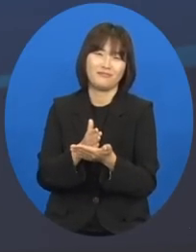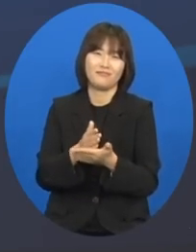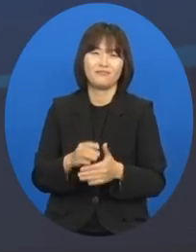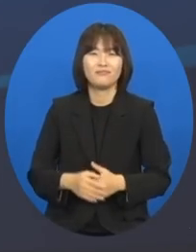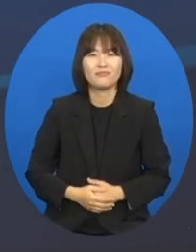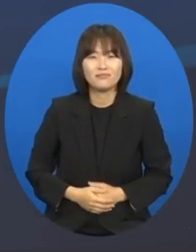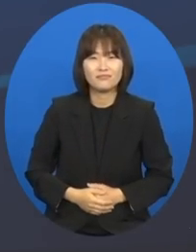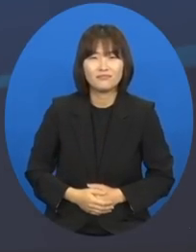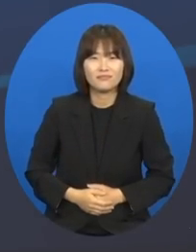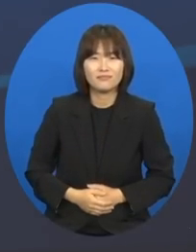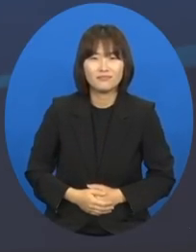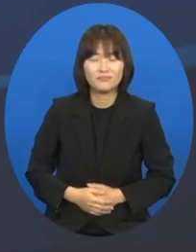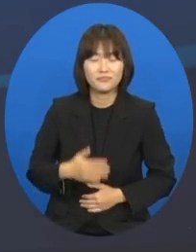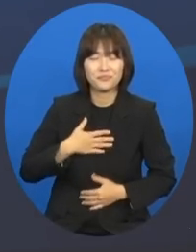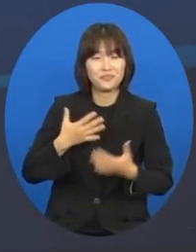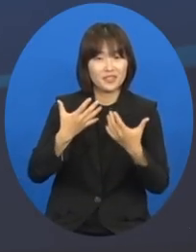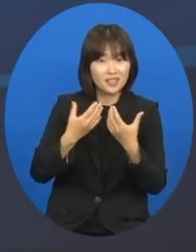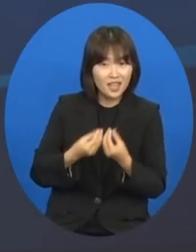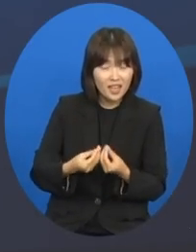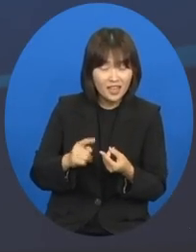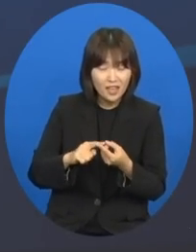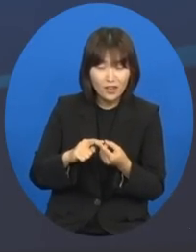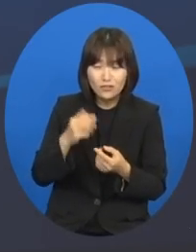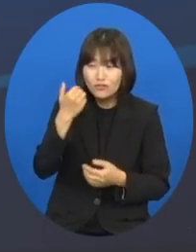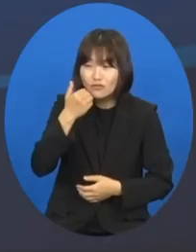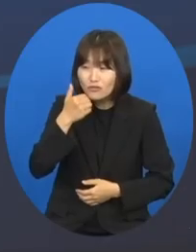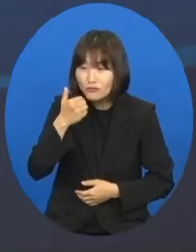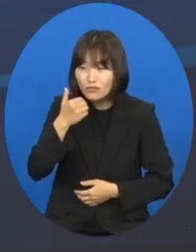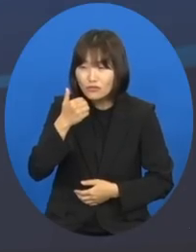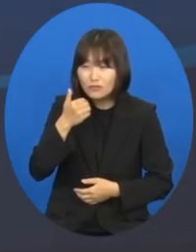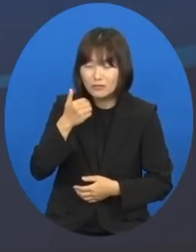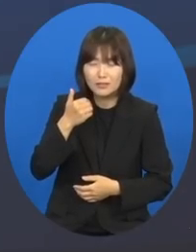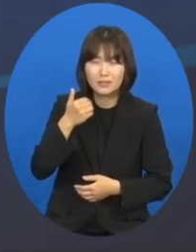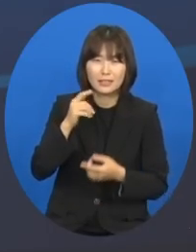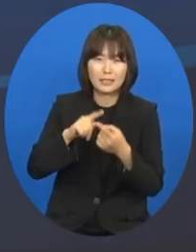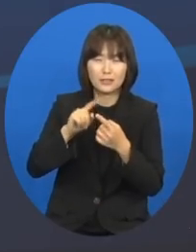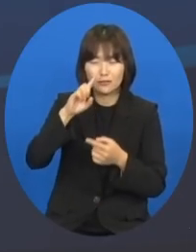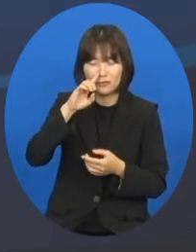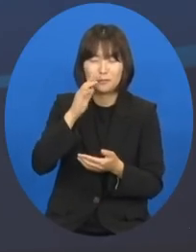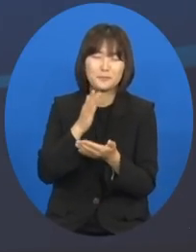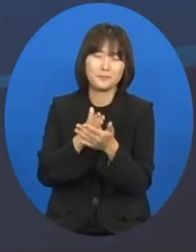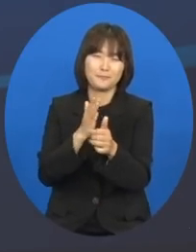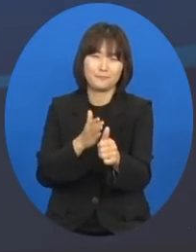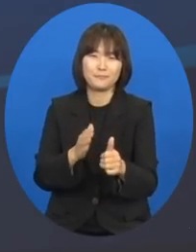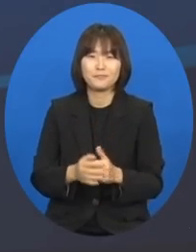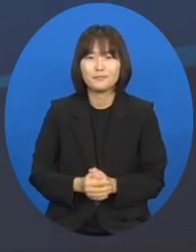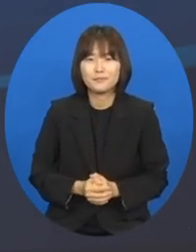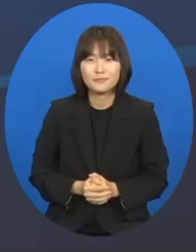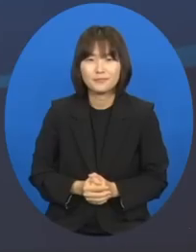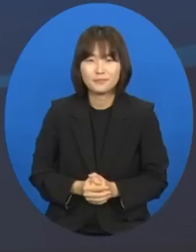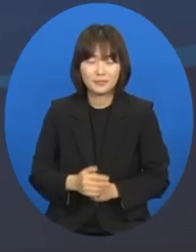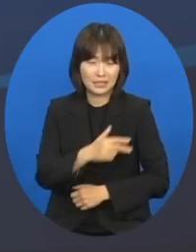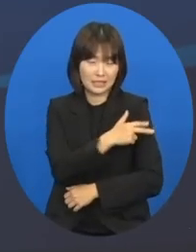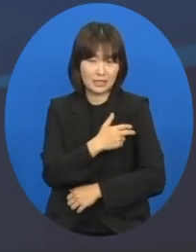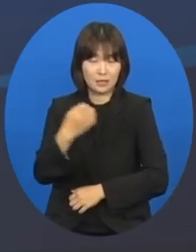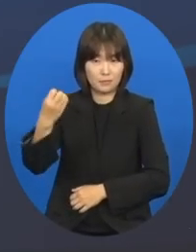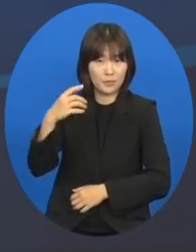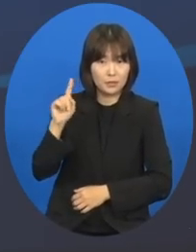제가 얘를 드는 거는 누군지 굳이 알려고 하지 마세요 이분이 그런 얘기를 하시더라고요